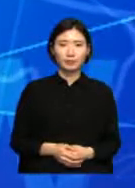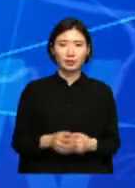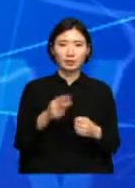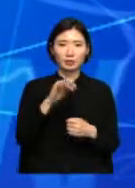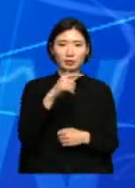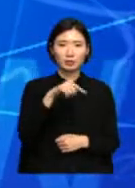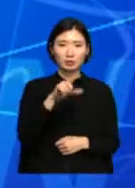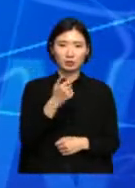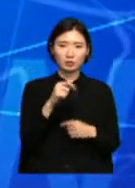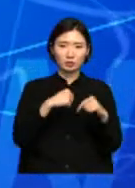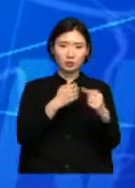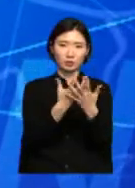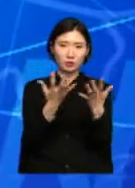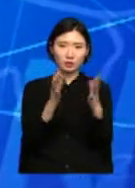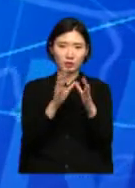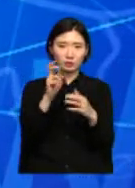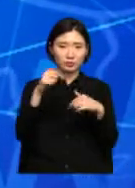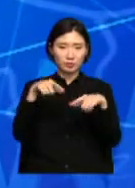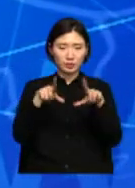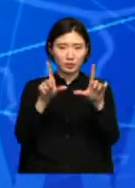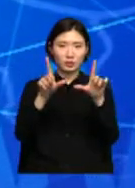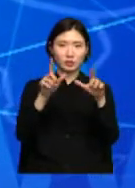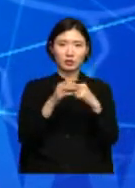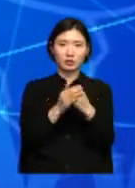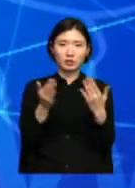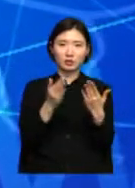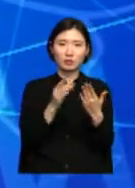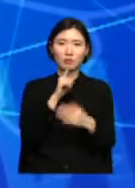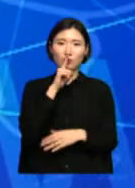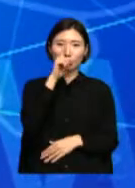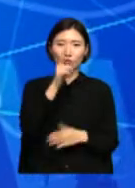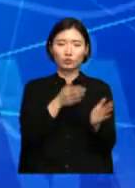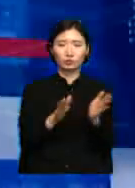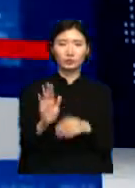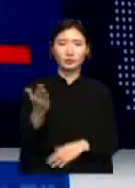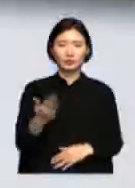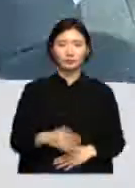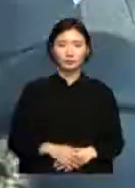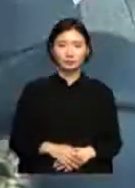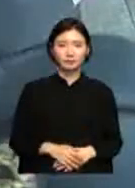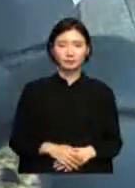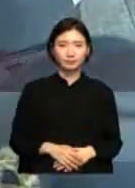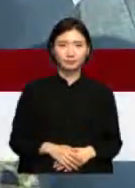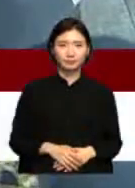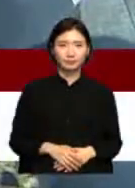신촌동 자치회관에서 지난 31일 신촌동 업무보고가 마련됐습니다.